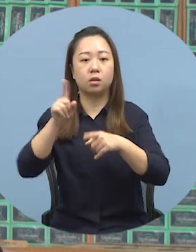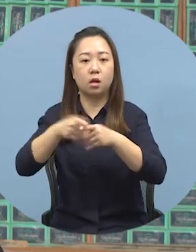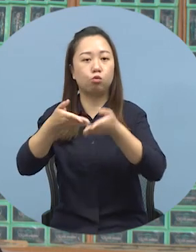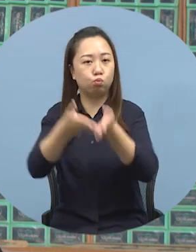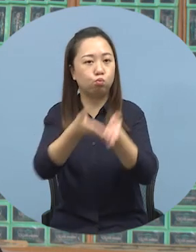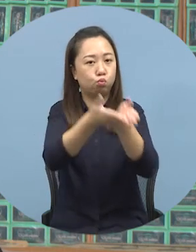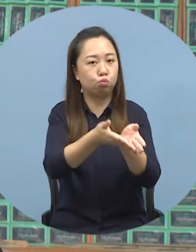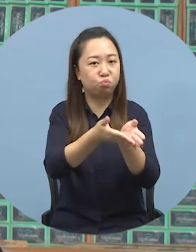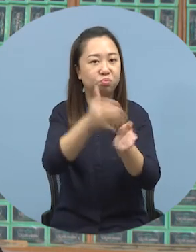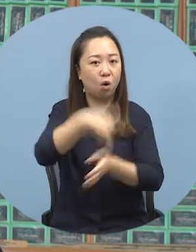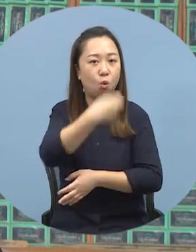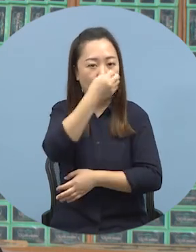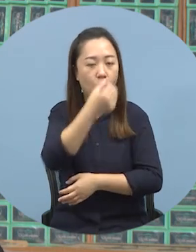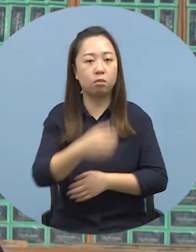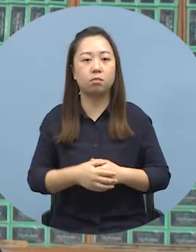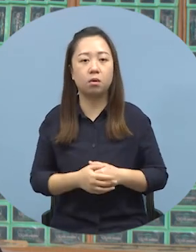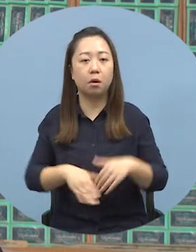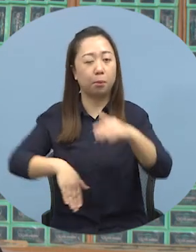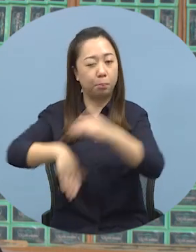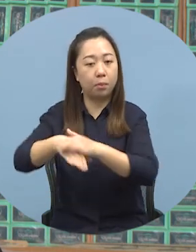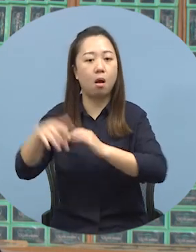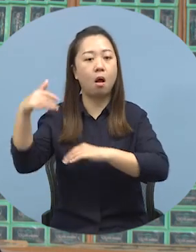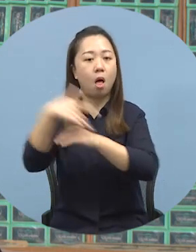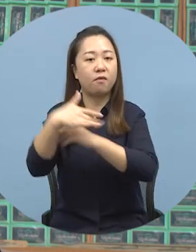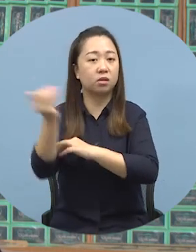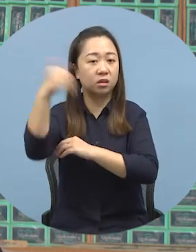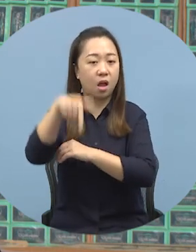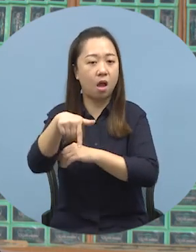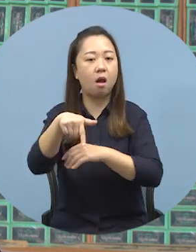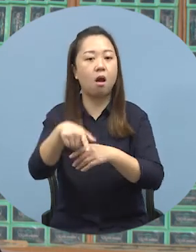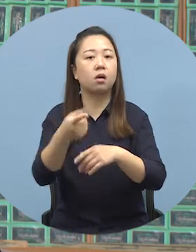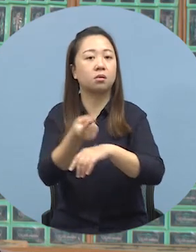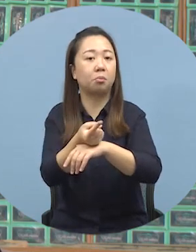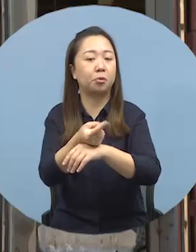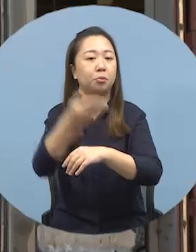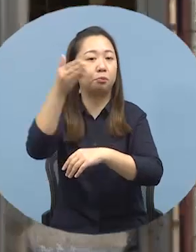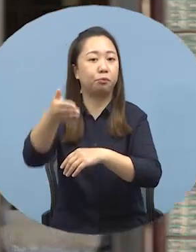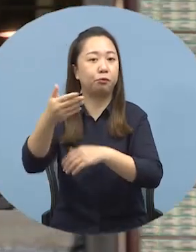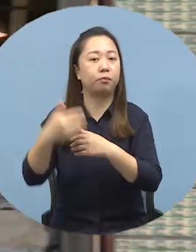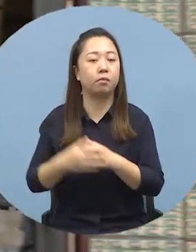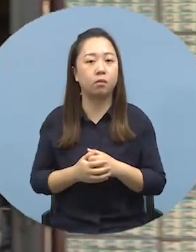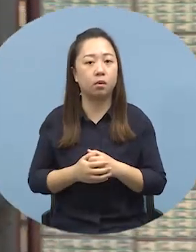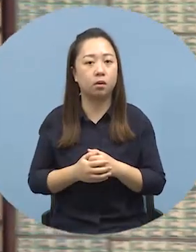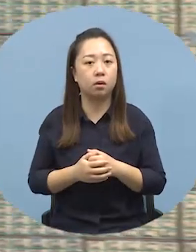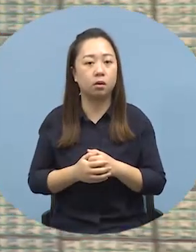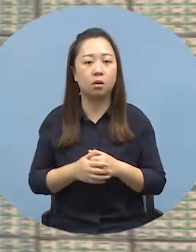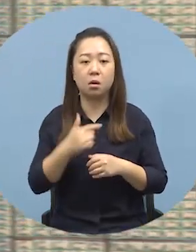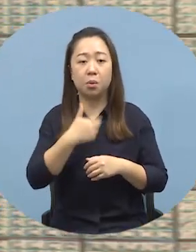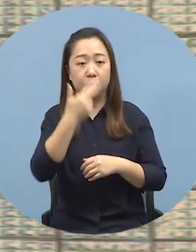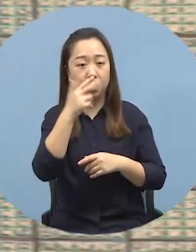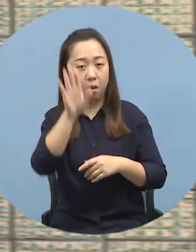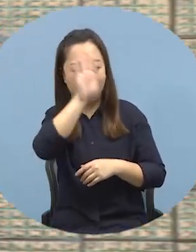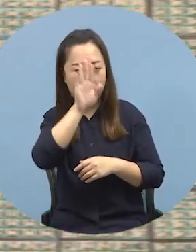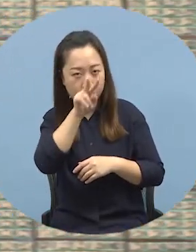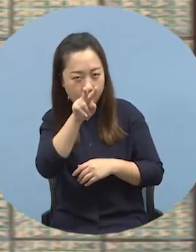嘅，咁咧而係暫時咧存放喺流浮山坪下路呢一個貨櫃場裏邊。咁我哋相信私煙集團